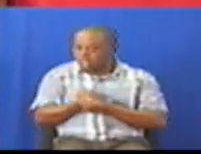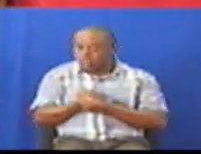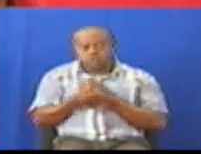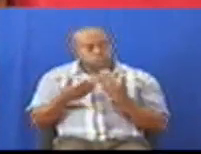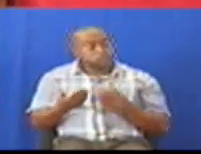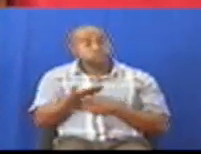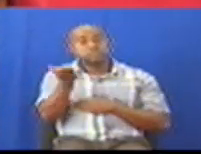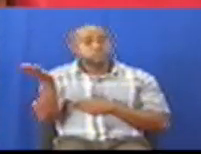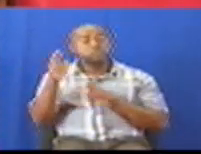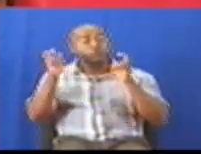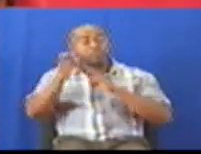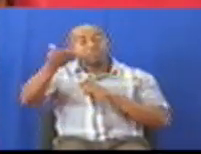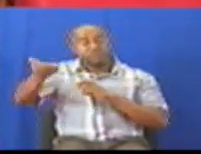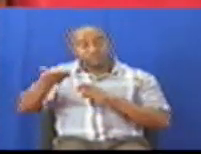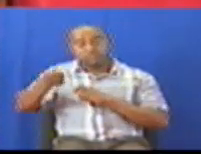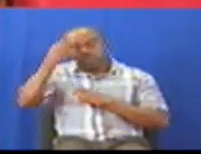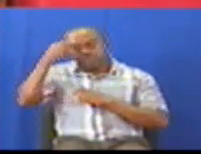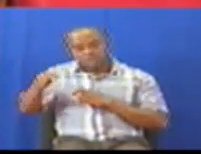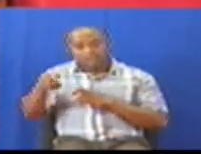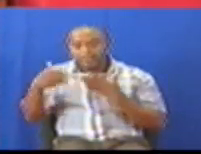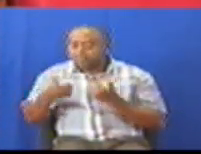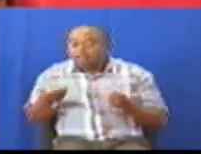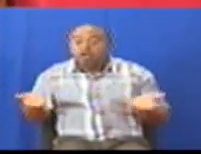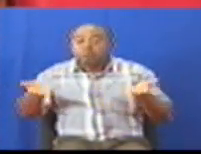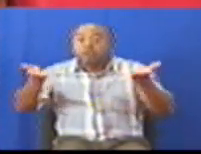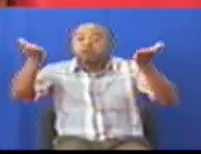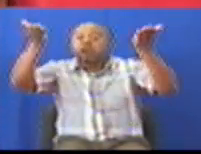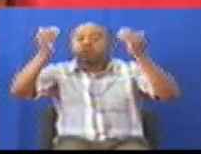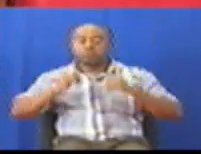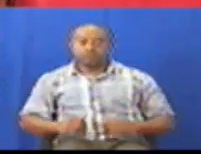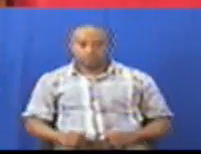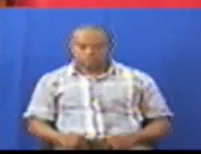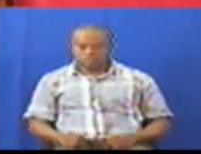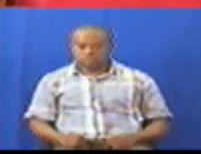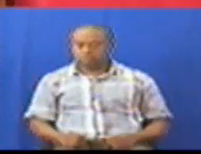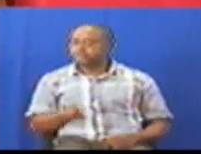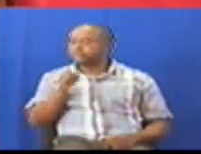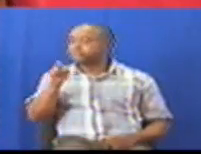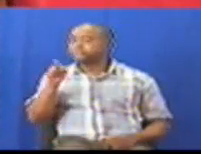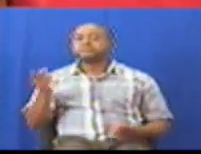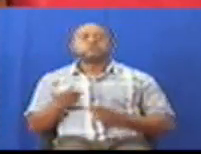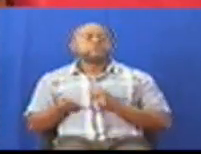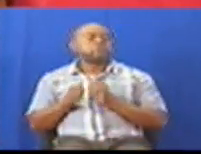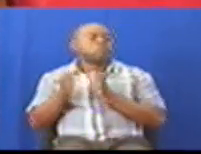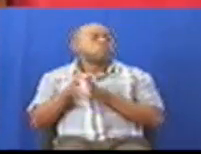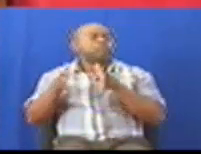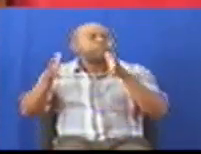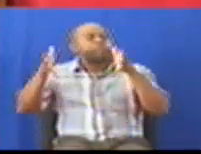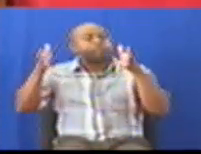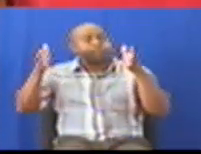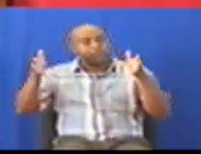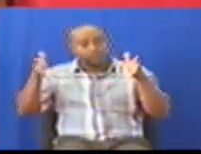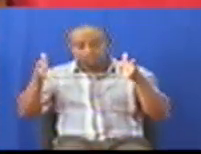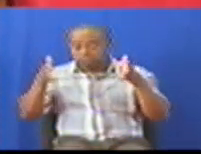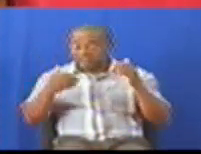umeme vijijini maana yake na miji ni kuletewa maendeleo vile vile. Hili ni jambo kubwa. Kutoka